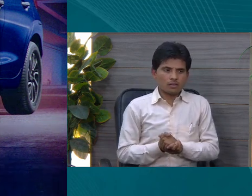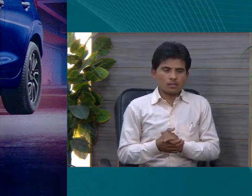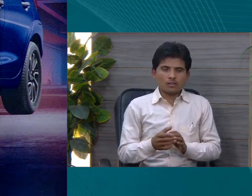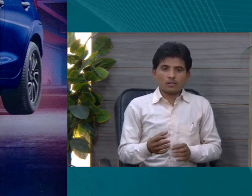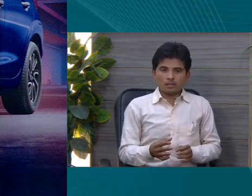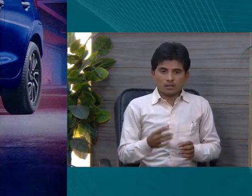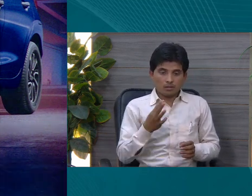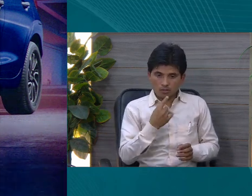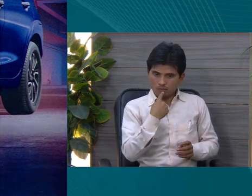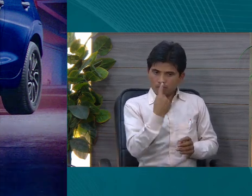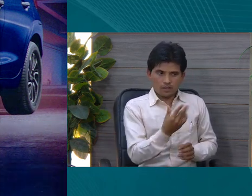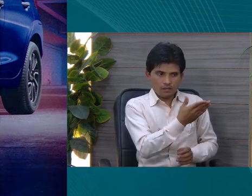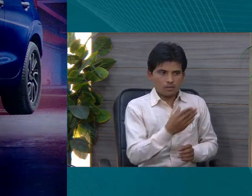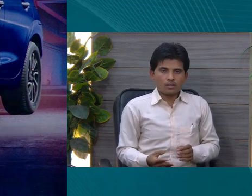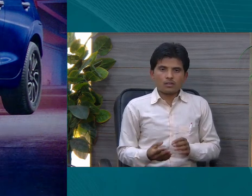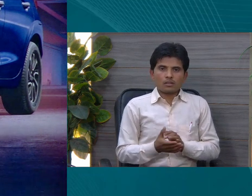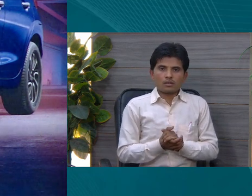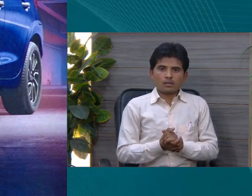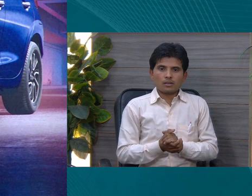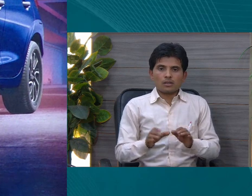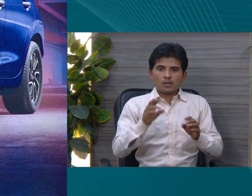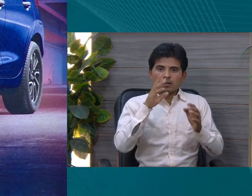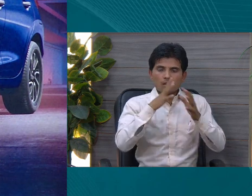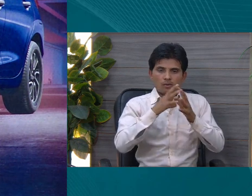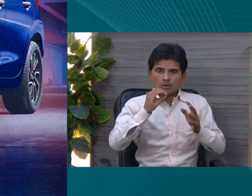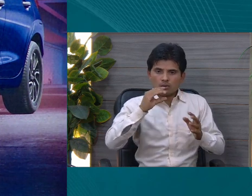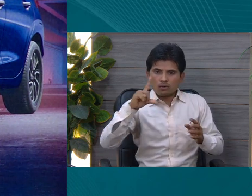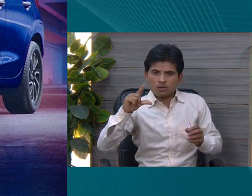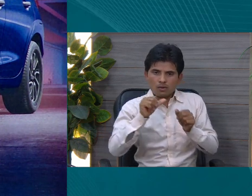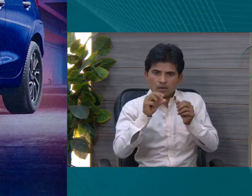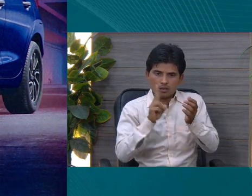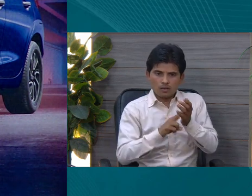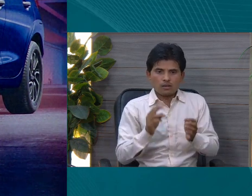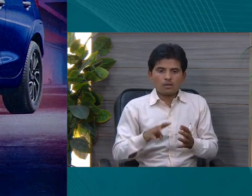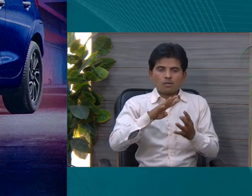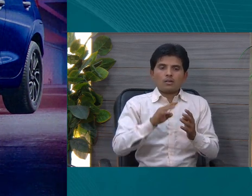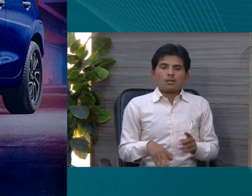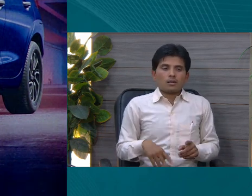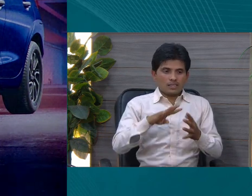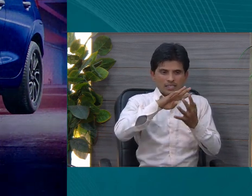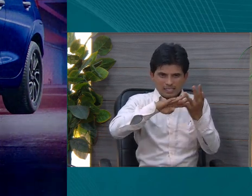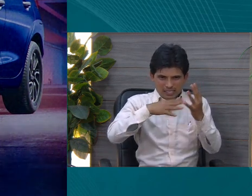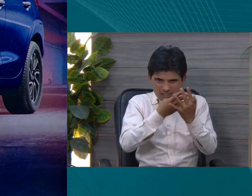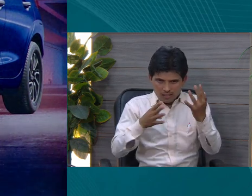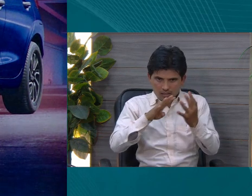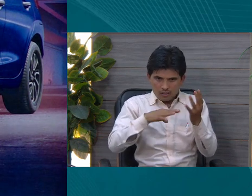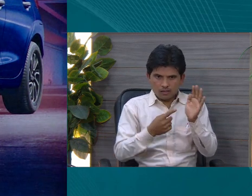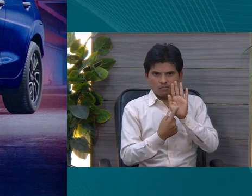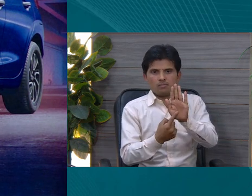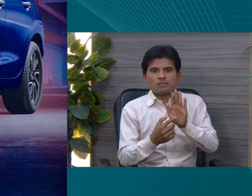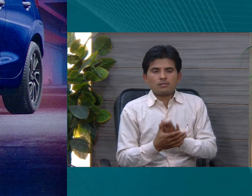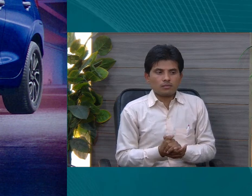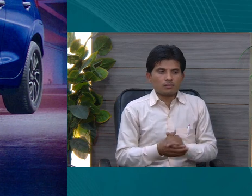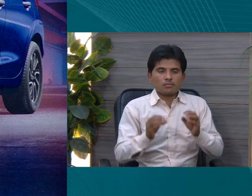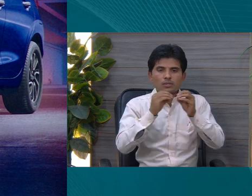खासियत है कि इसमें एक मुंडन बोर्ड के ऊपर एक जाली लगी हुई यात्रा स्टिकी नेट लगी व्यक्ति उसके ऊपर जब हम